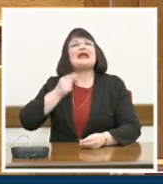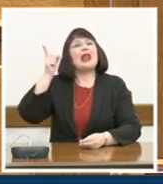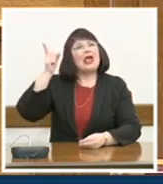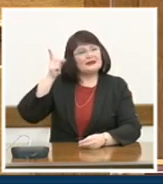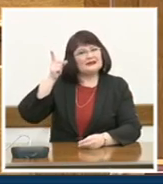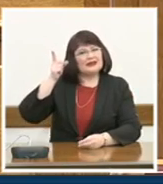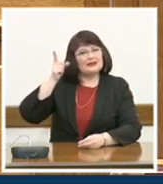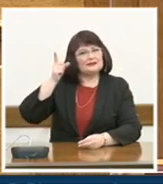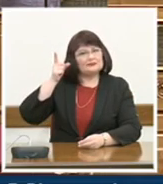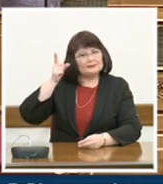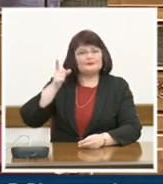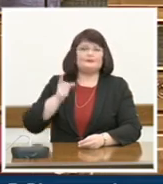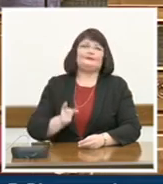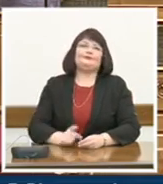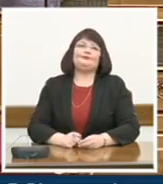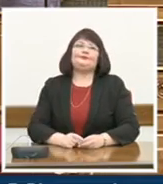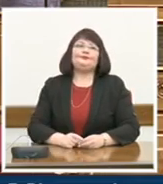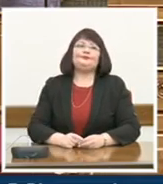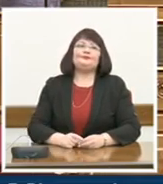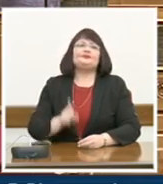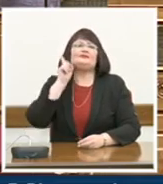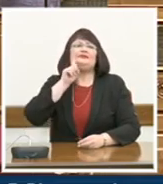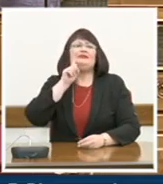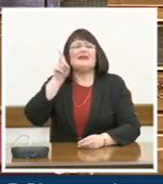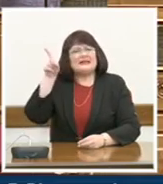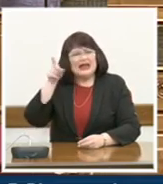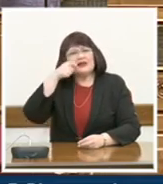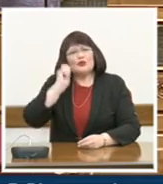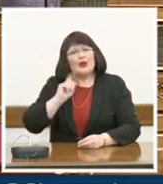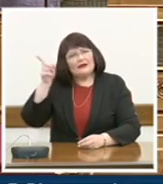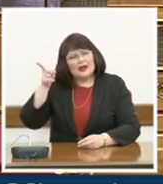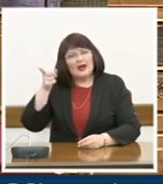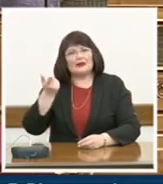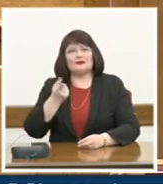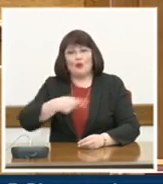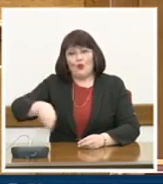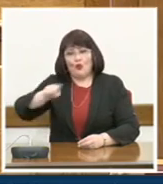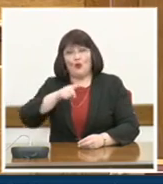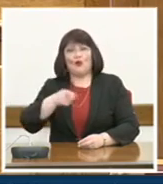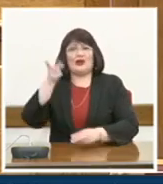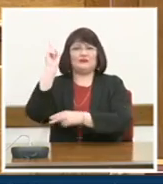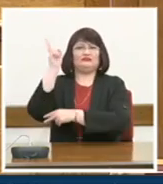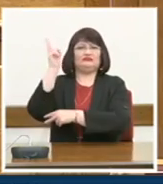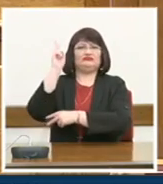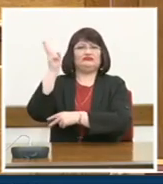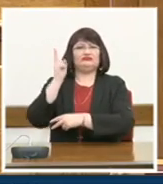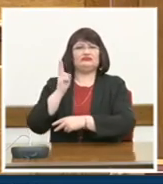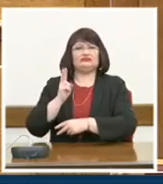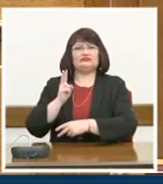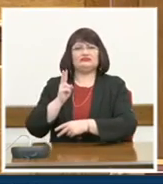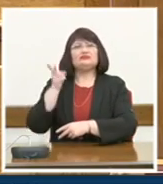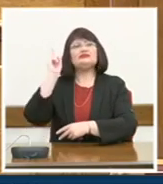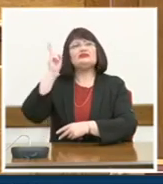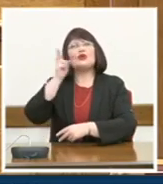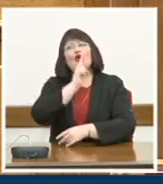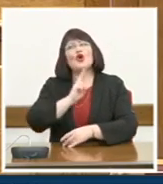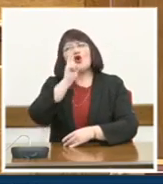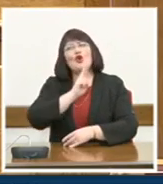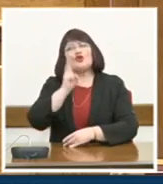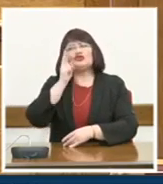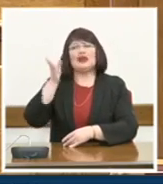Ναζί εγκληματίες. Όλοι μαζί συμφωνείτε με τις κυρώσεις απέναντι στη Ρωσία που πληρώνει ο λαός μας